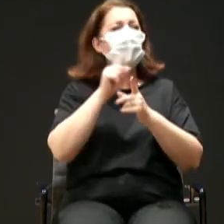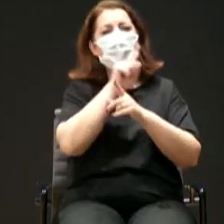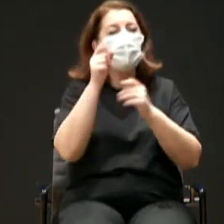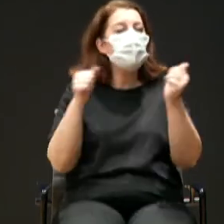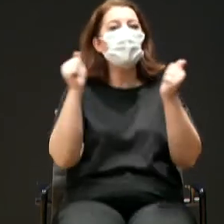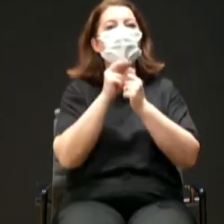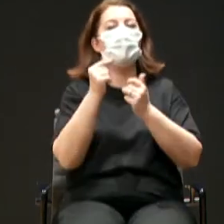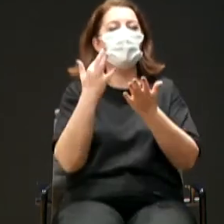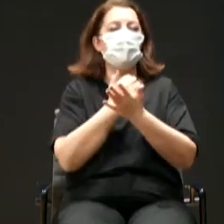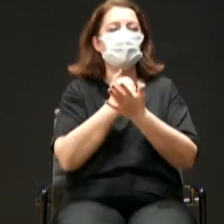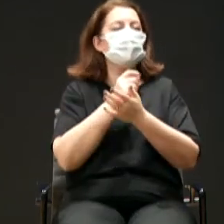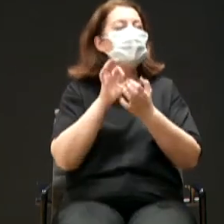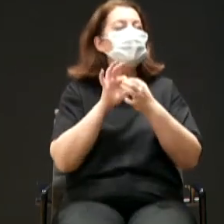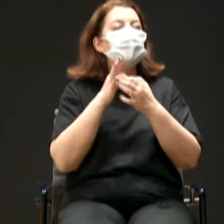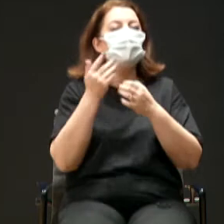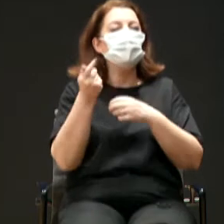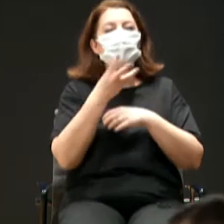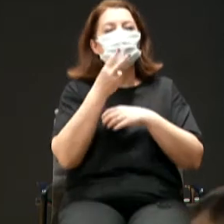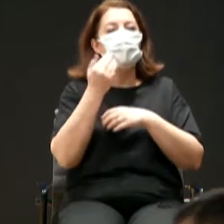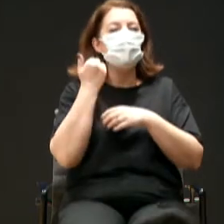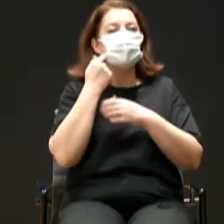Ne kadar borcunu silmişler bunların?